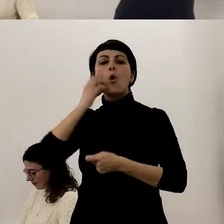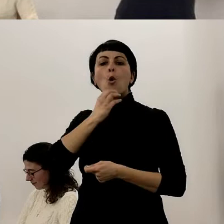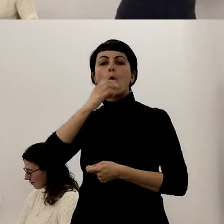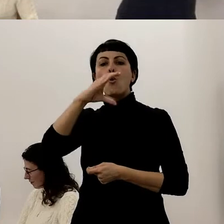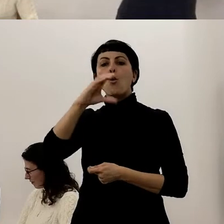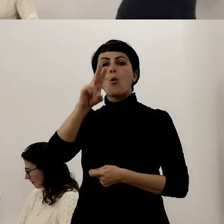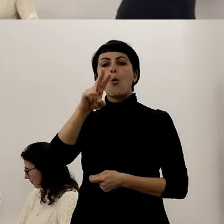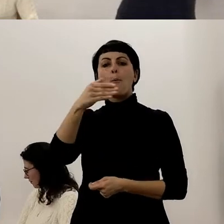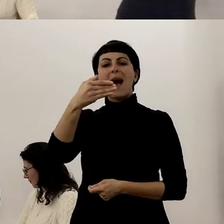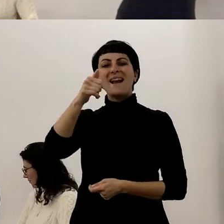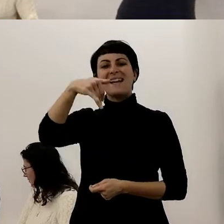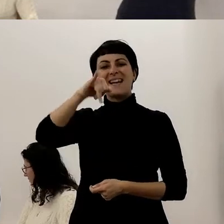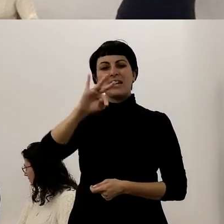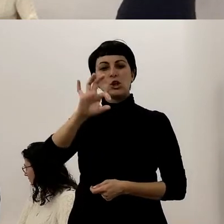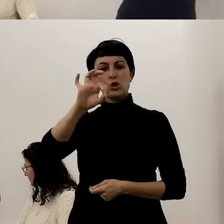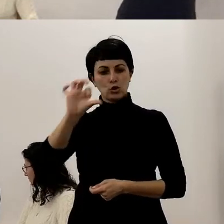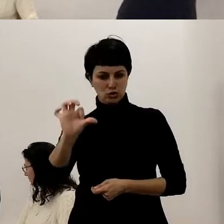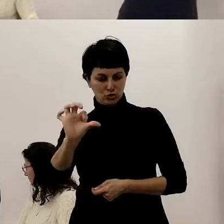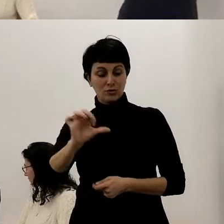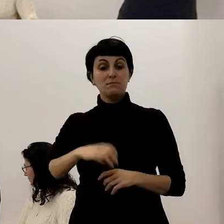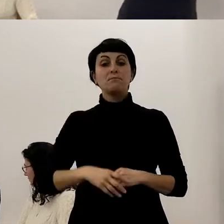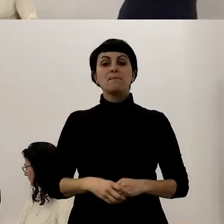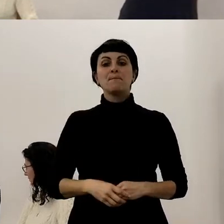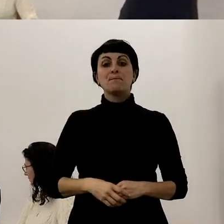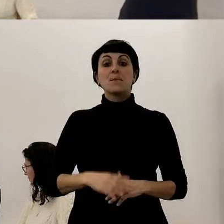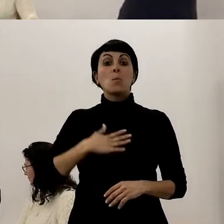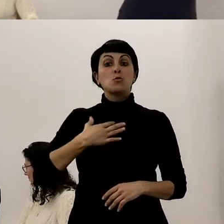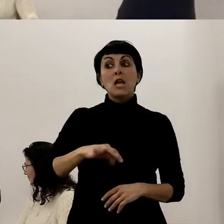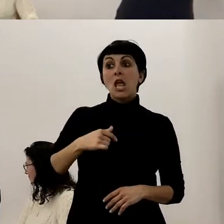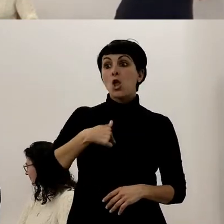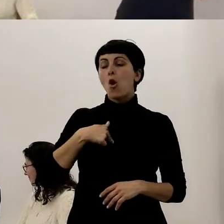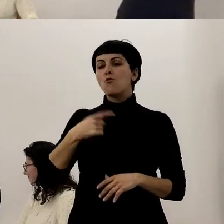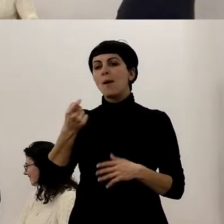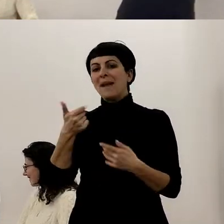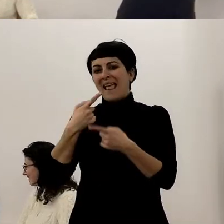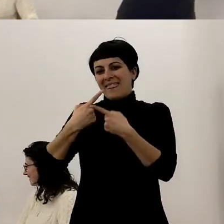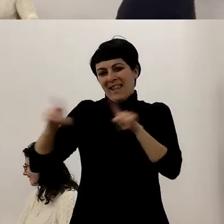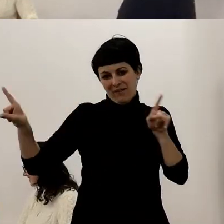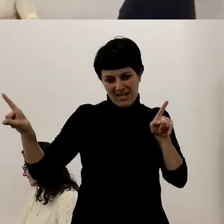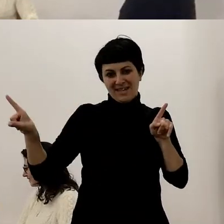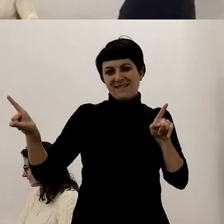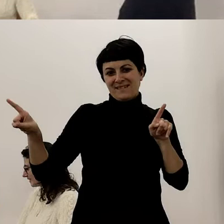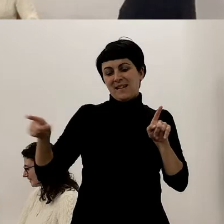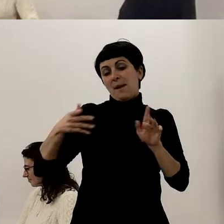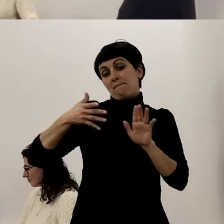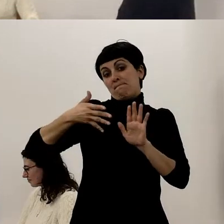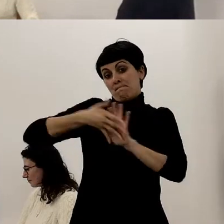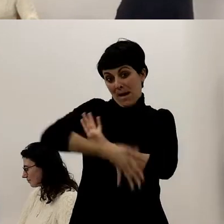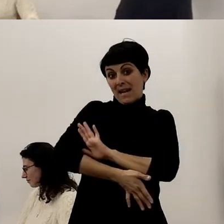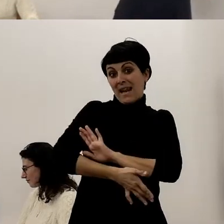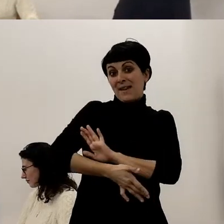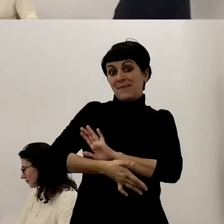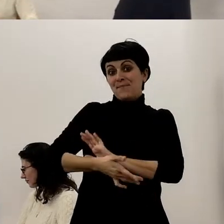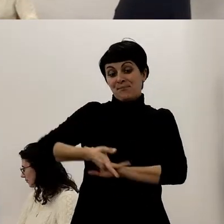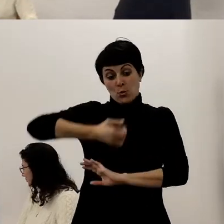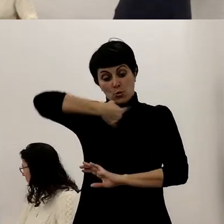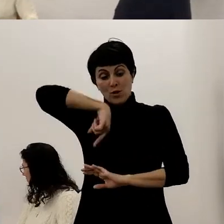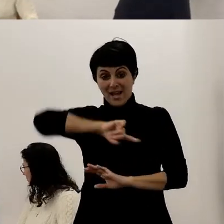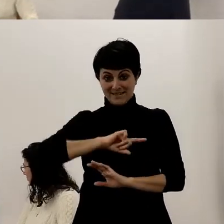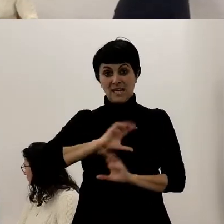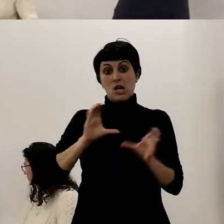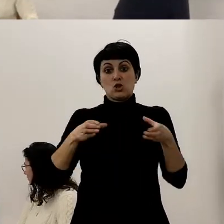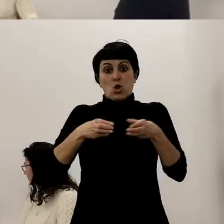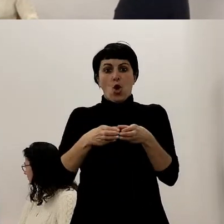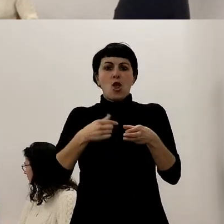I bé, jo crec que d'aquí potser sóc una mica l'excepció, no? Com comentava la Laura, com a colla